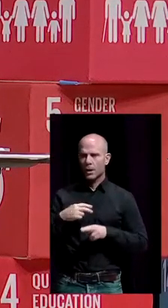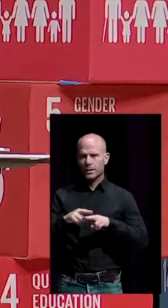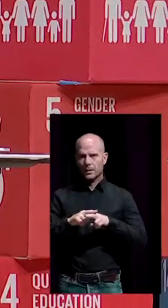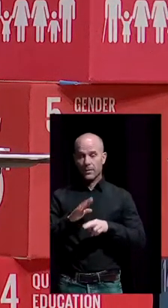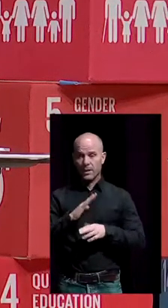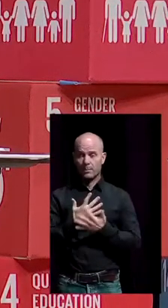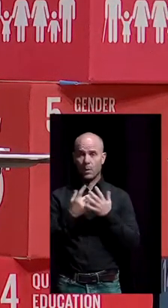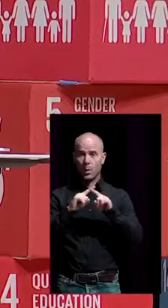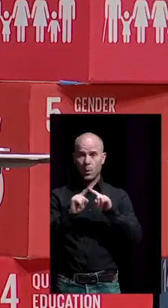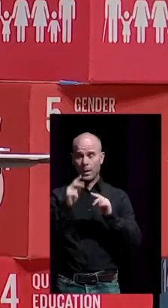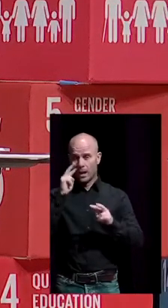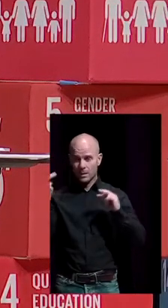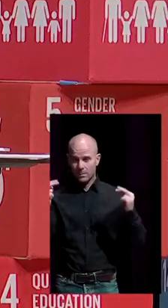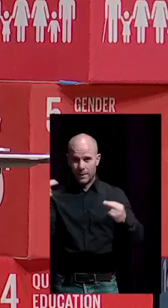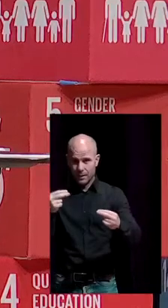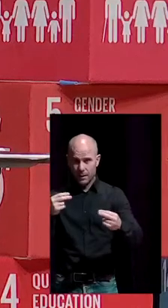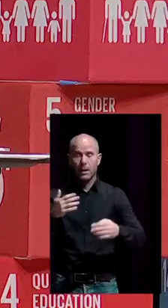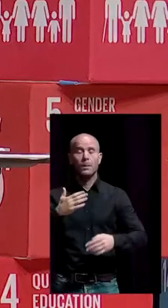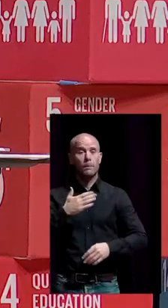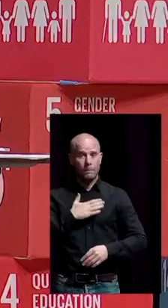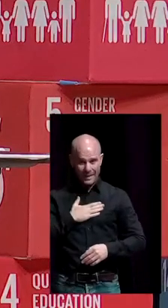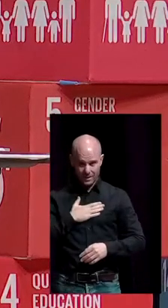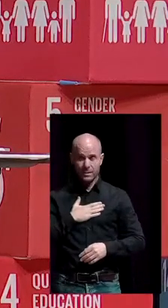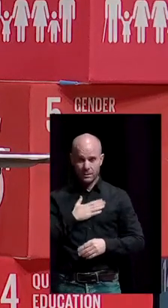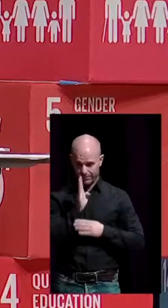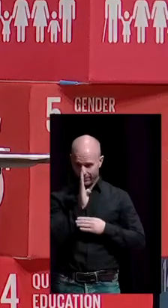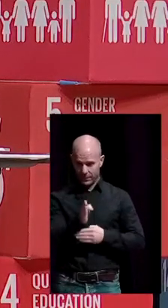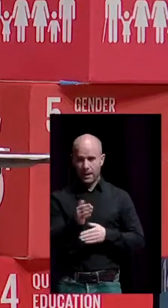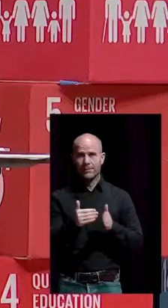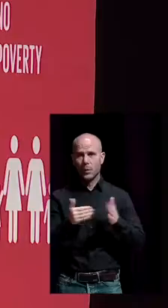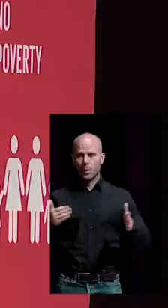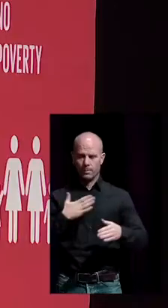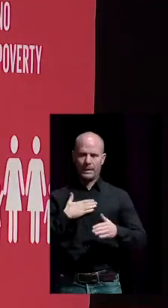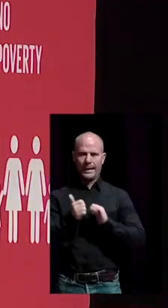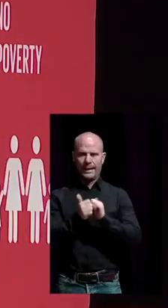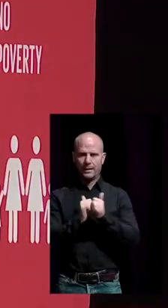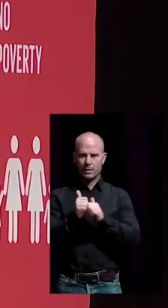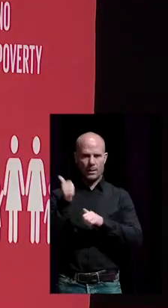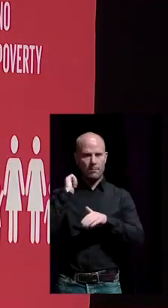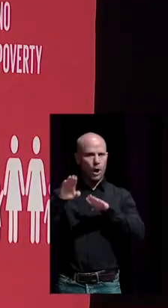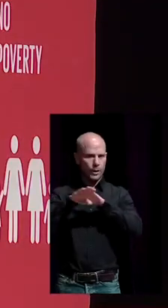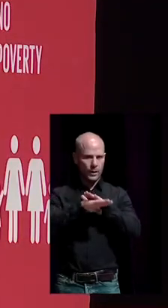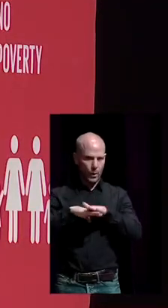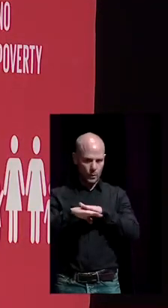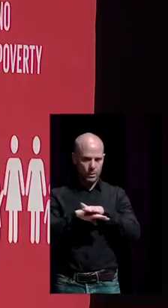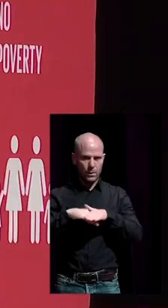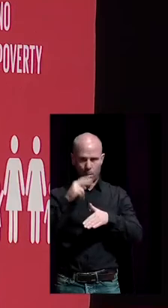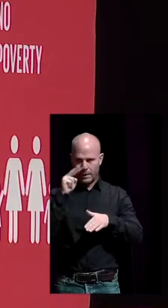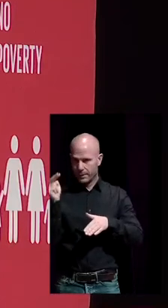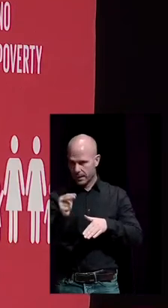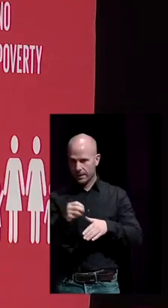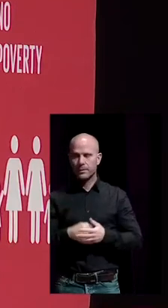många aspekter av det här. Min ingång kommer ju lite grann från mitt idrottsliga bakgrund och